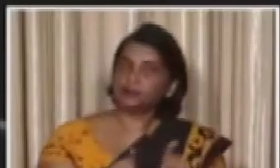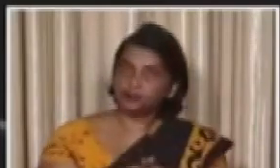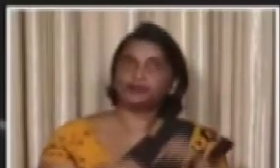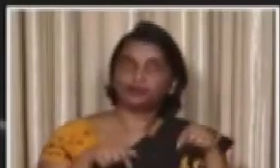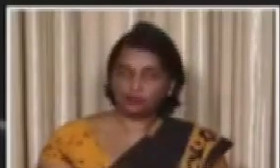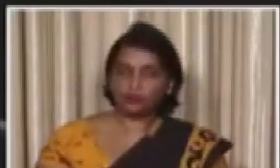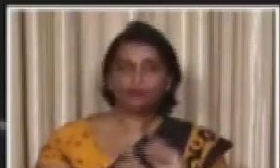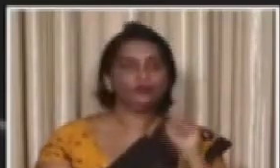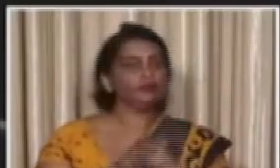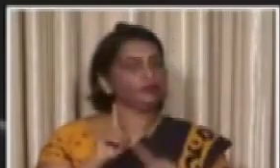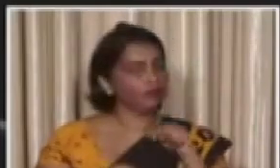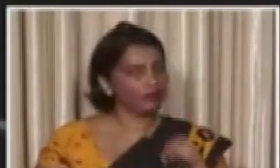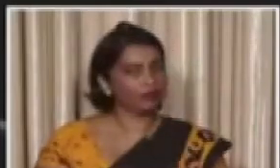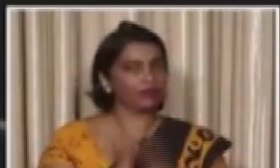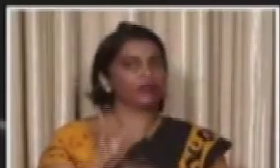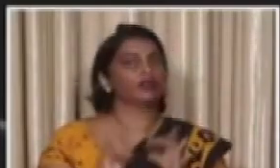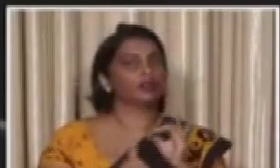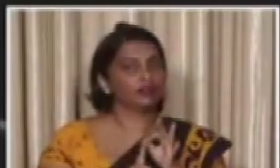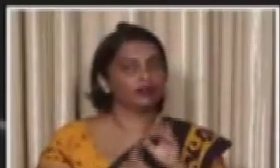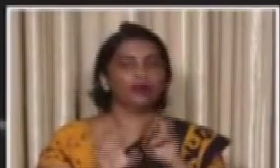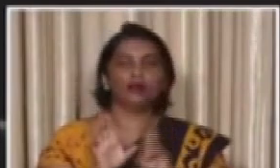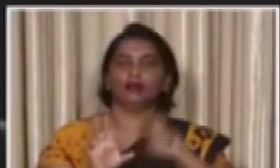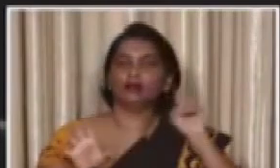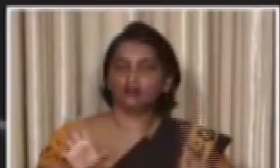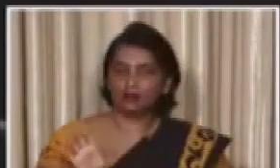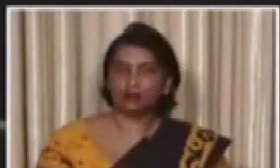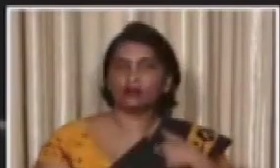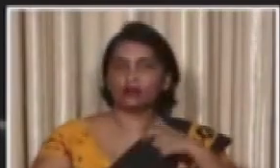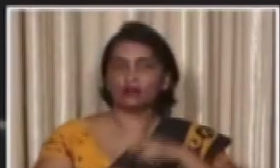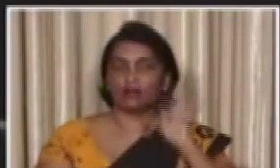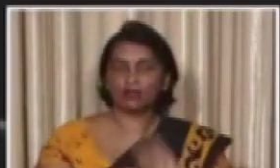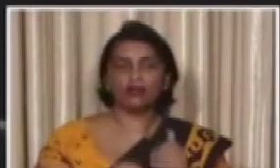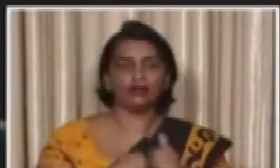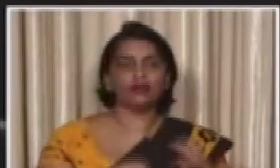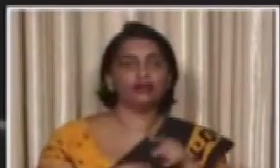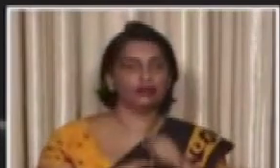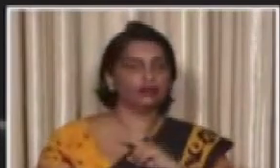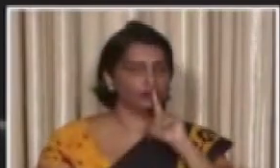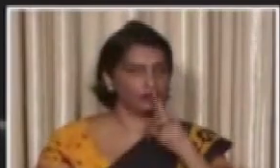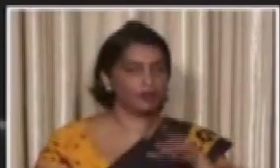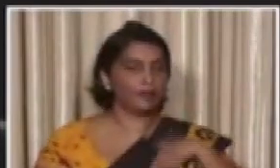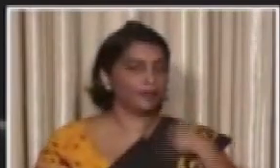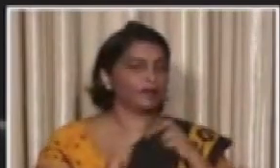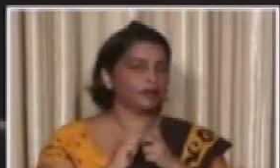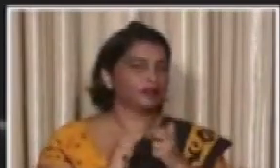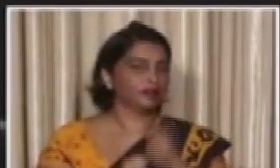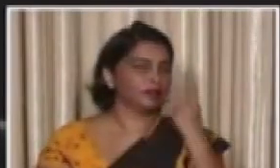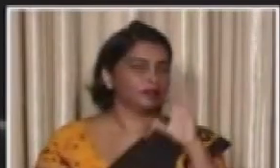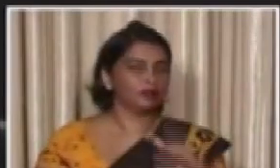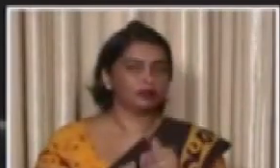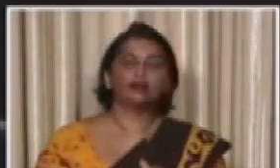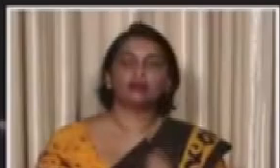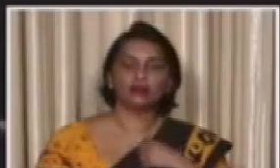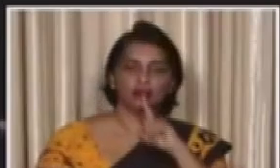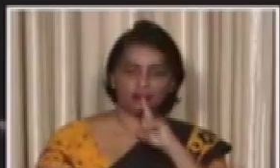මම පාර්ලිමේන්තුවේ මන්ත්‍රී ධුරයෙන් සමුගන්නා මේ සංවේදී අවස්ථාවේ මට කියන්න ප්‍රධාන ගැටලු කීපයක් සඳහන් කරන්න